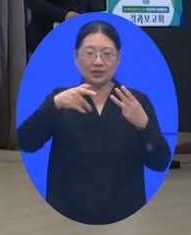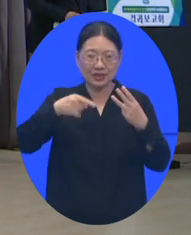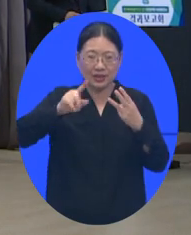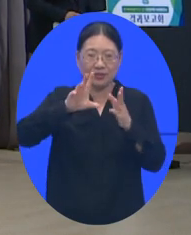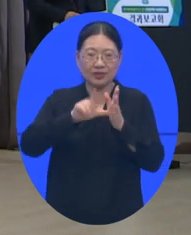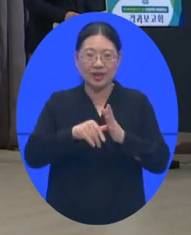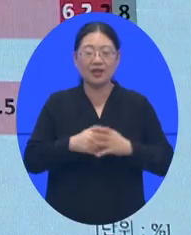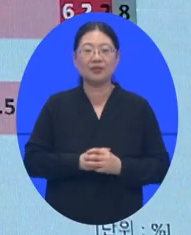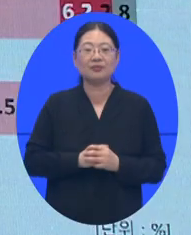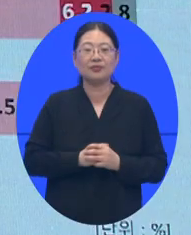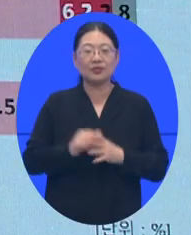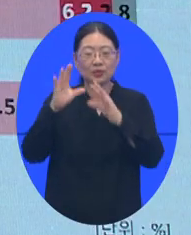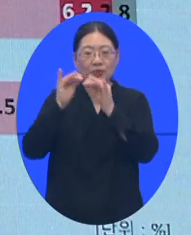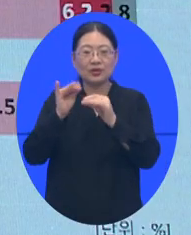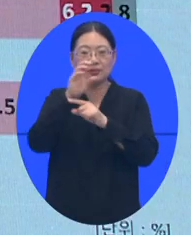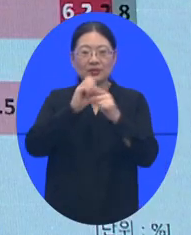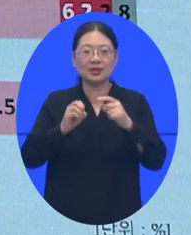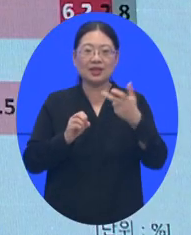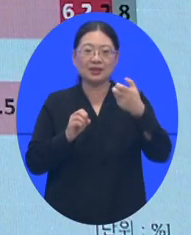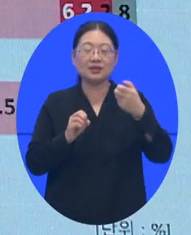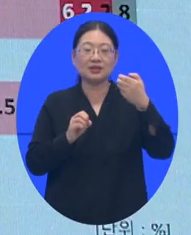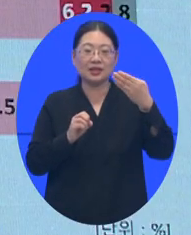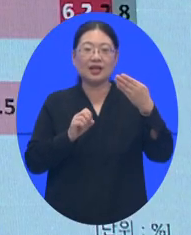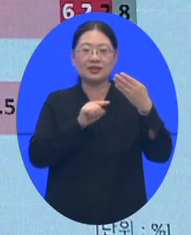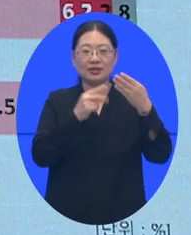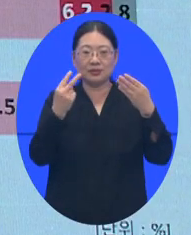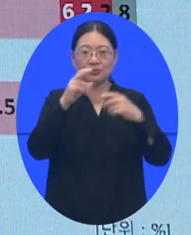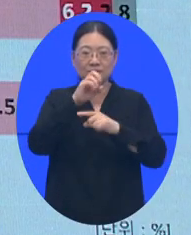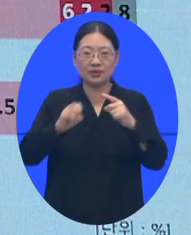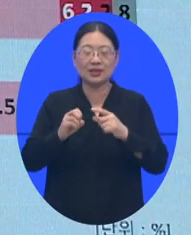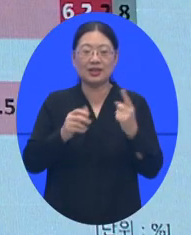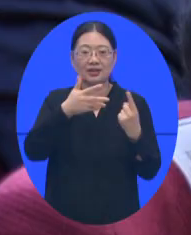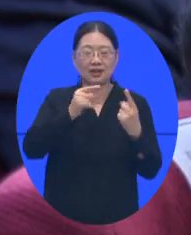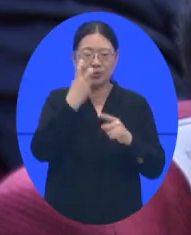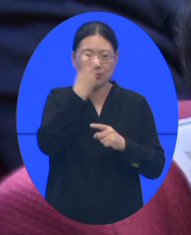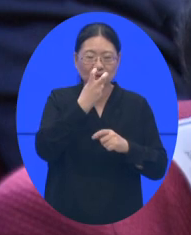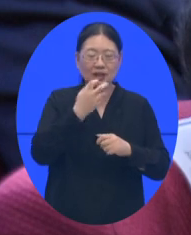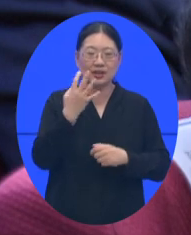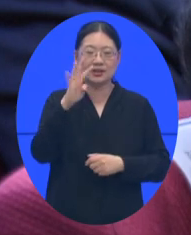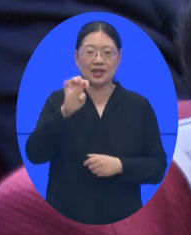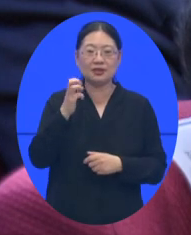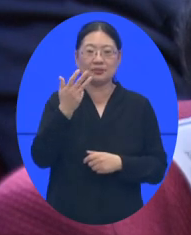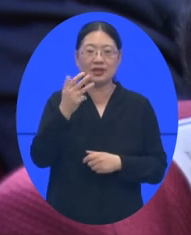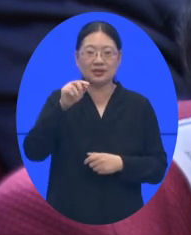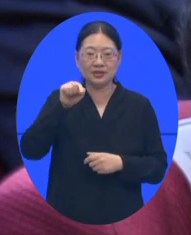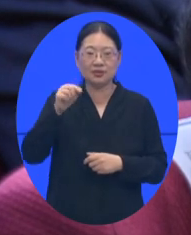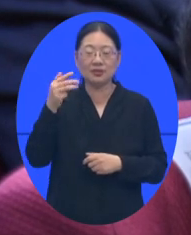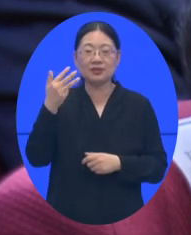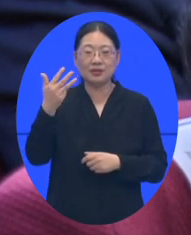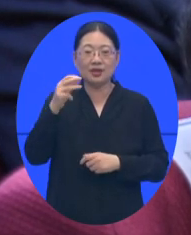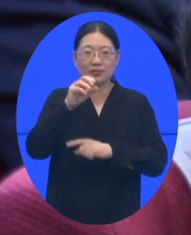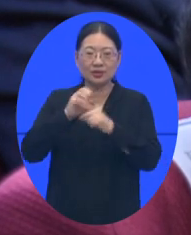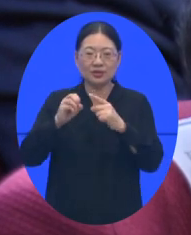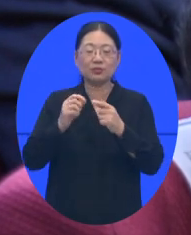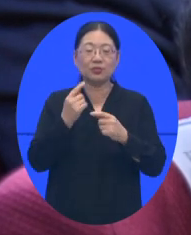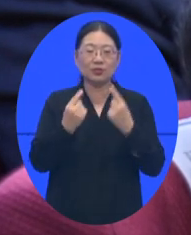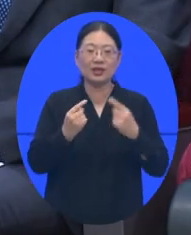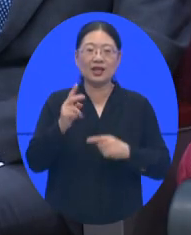조사에서 경기북부특별자치도 설치 동의 비율은 74.2%로 1차 조사에서